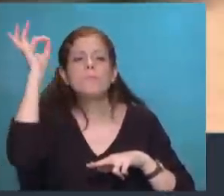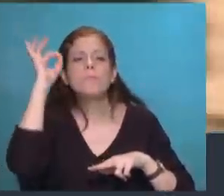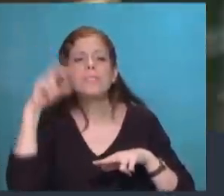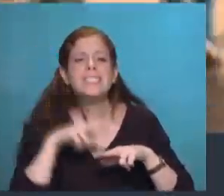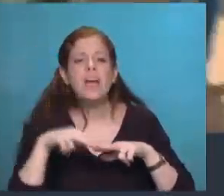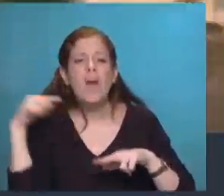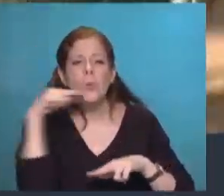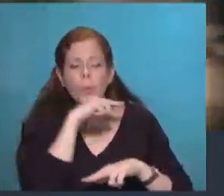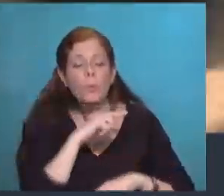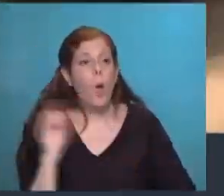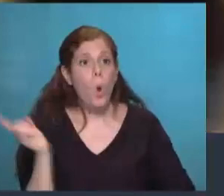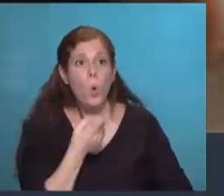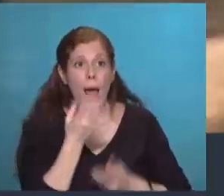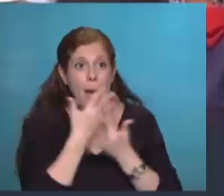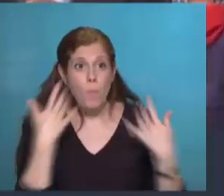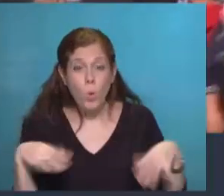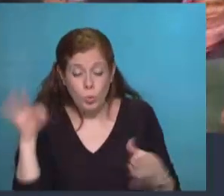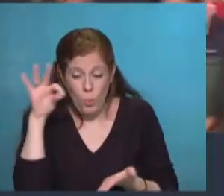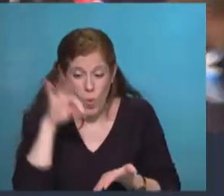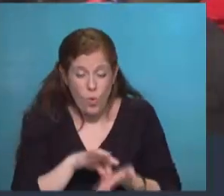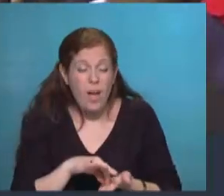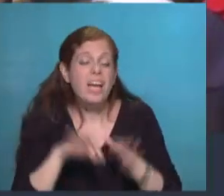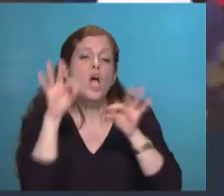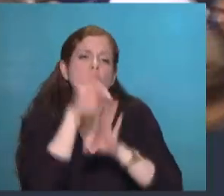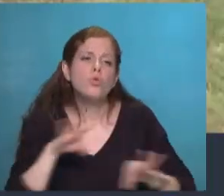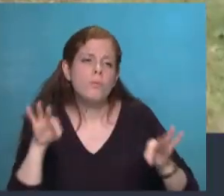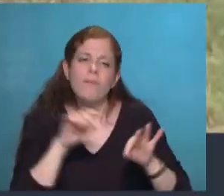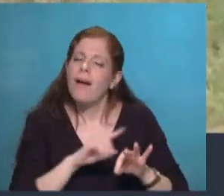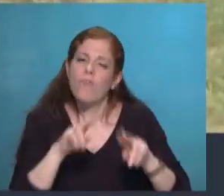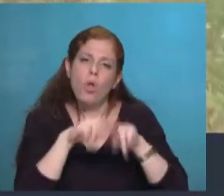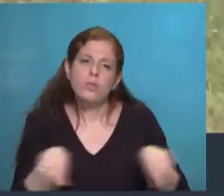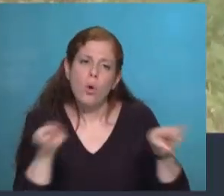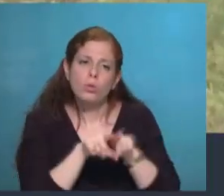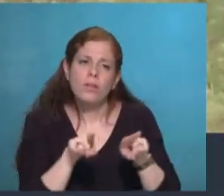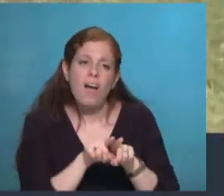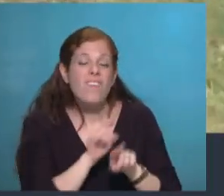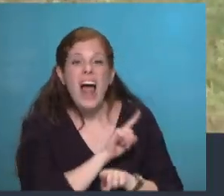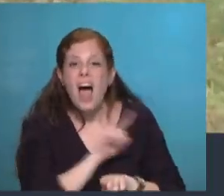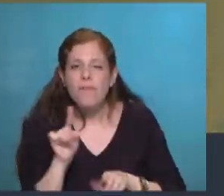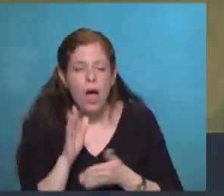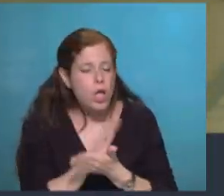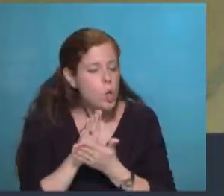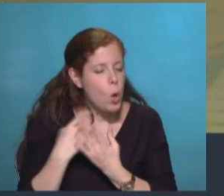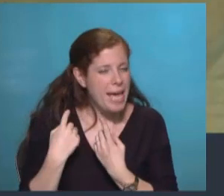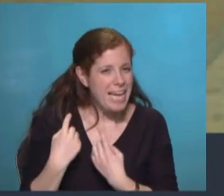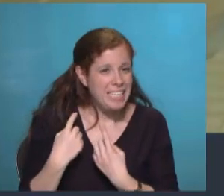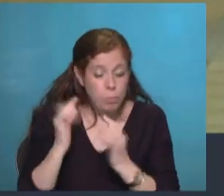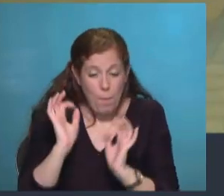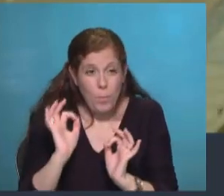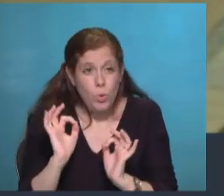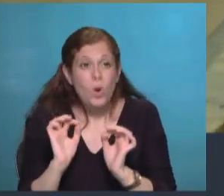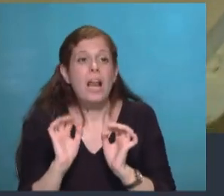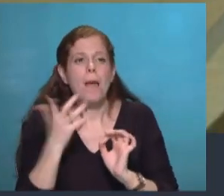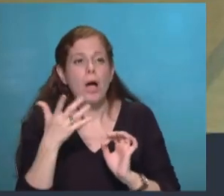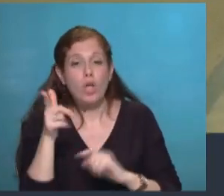לכולם היה ברור שמאותו הרגע שום דבר כבר לא יהיה אותו דבר, אבל איש לא באמת הכין את עצמו אז למה שקלטו